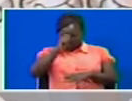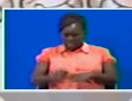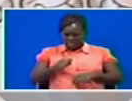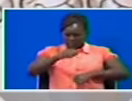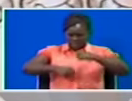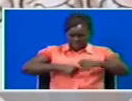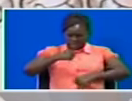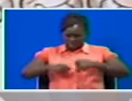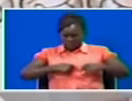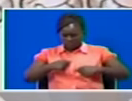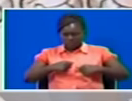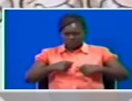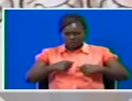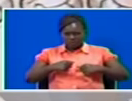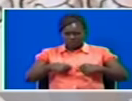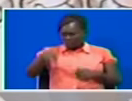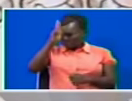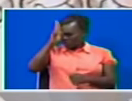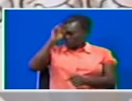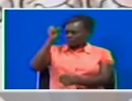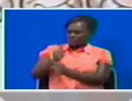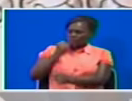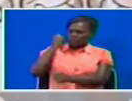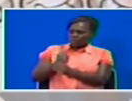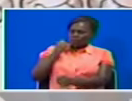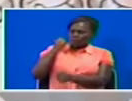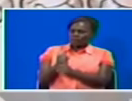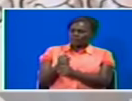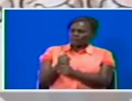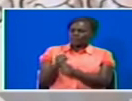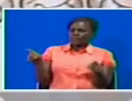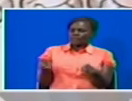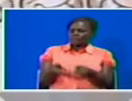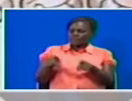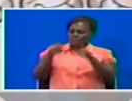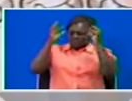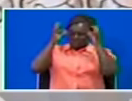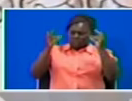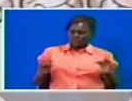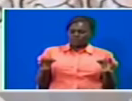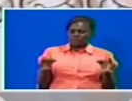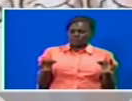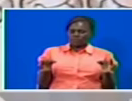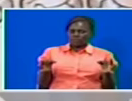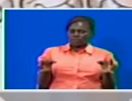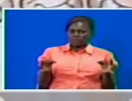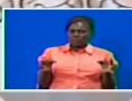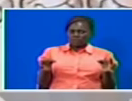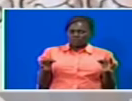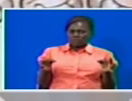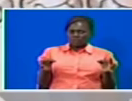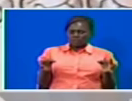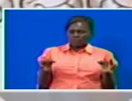security meetings or during security operations of any nature and the decisions made to disperse, to allow and all